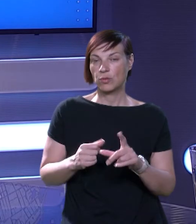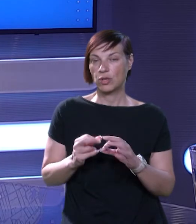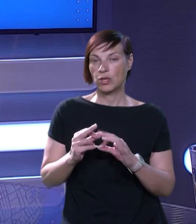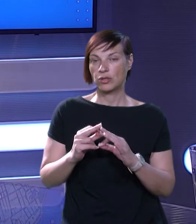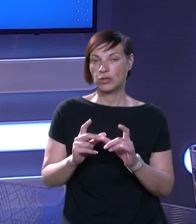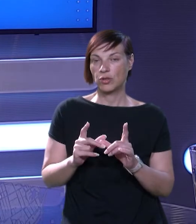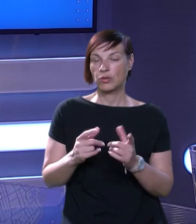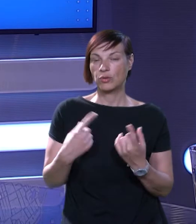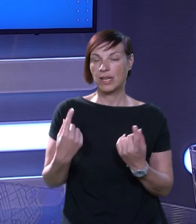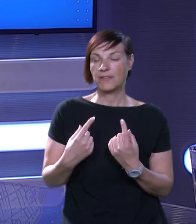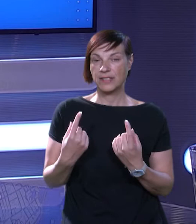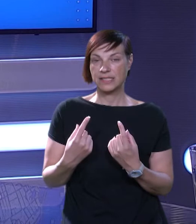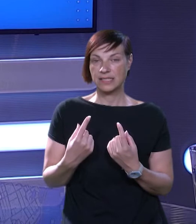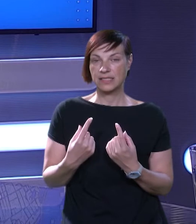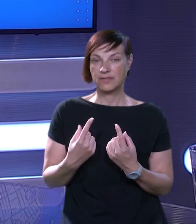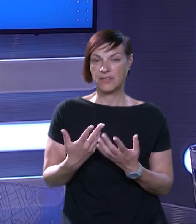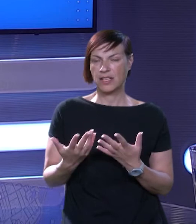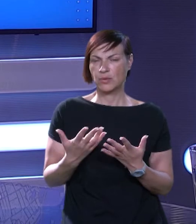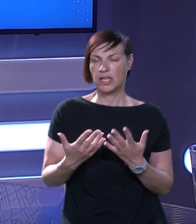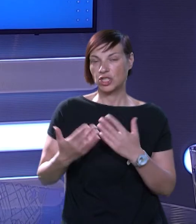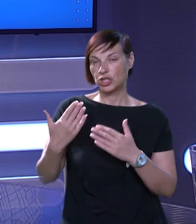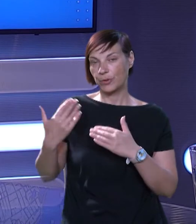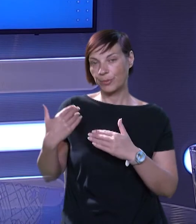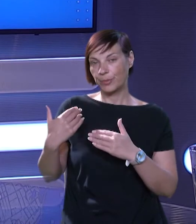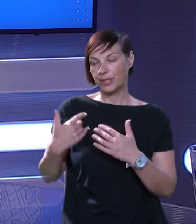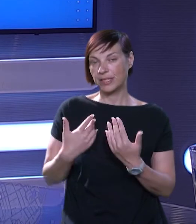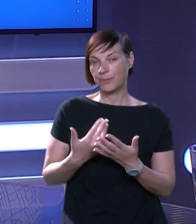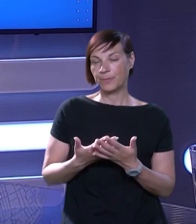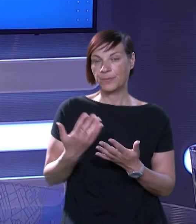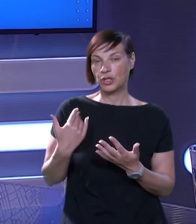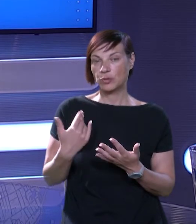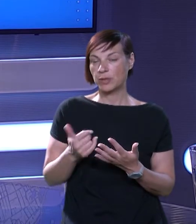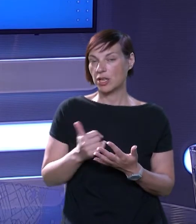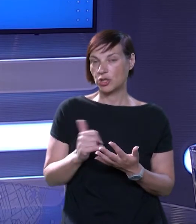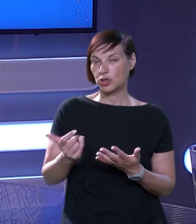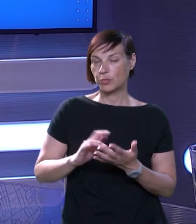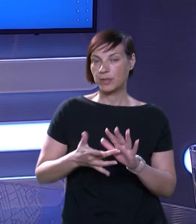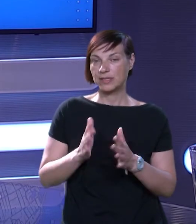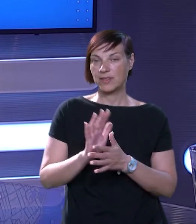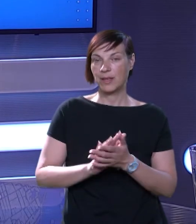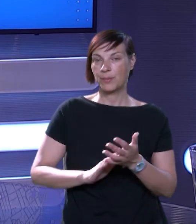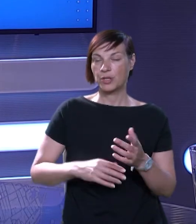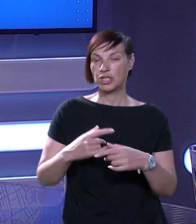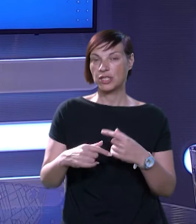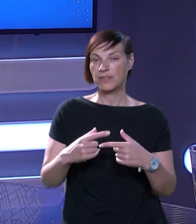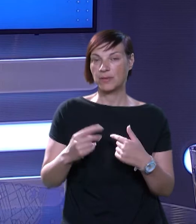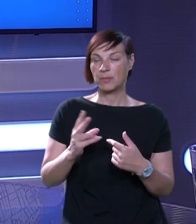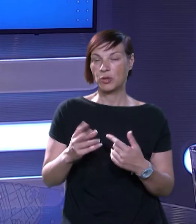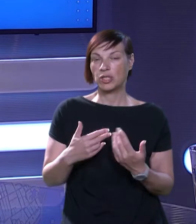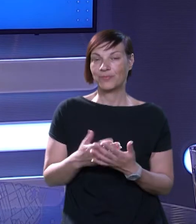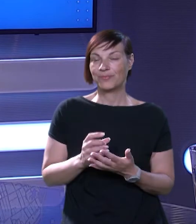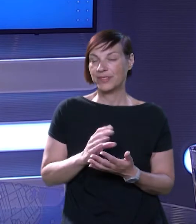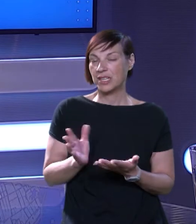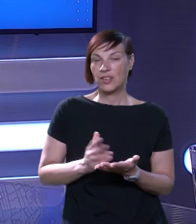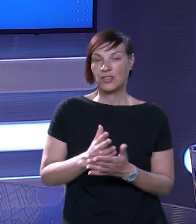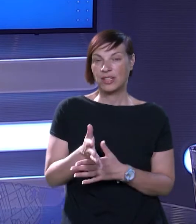Londonu na festivalu nešto prije i to smo bili i to kao super, sad počinje s filmom Ludilo i ništa. Znači,